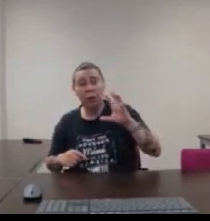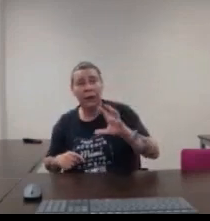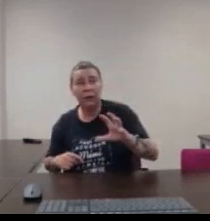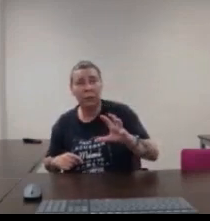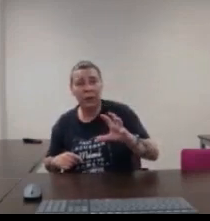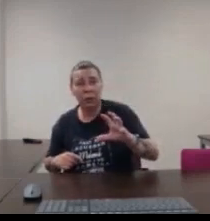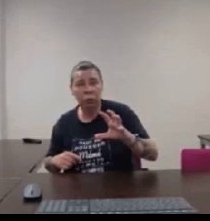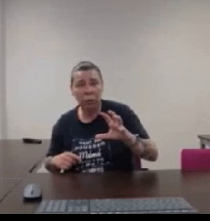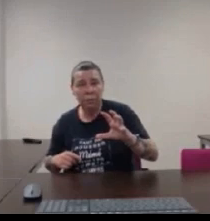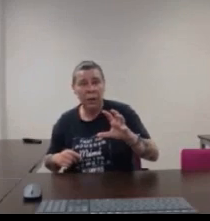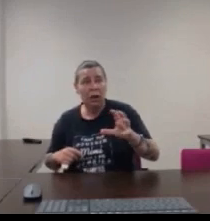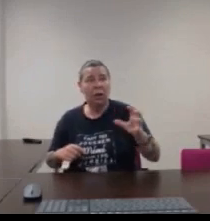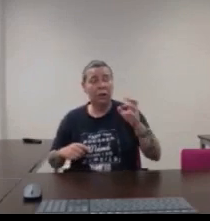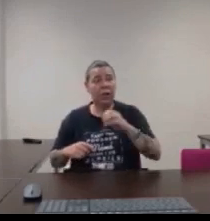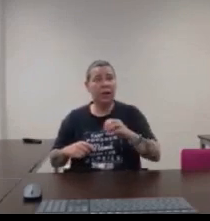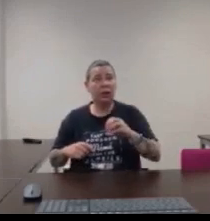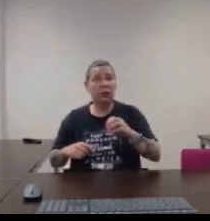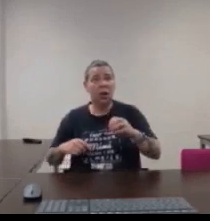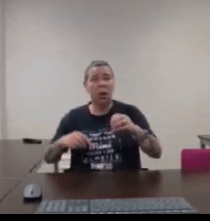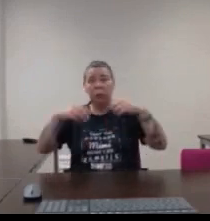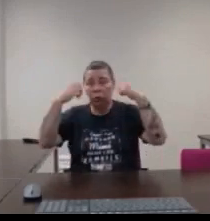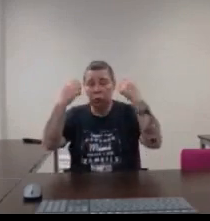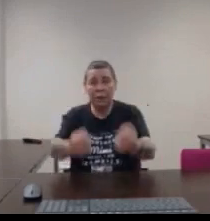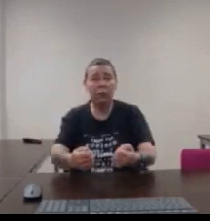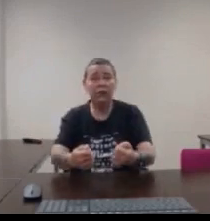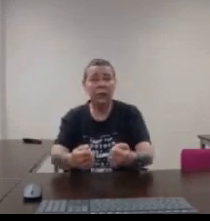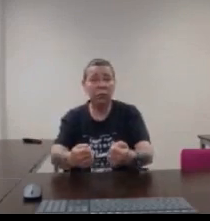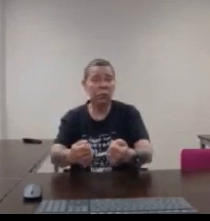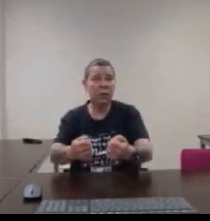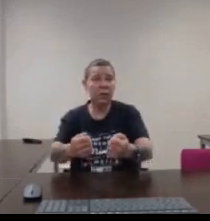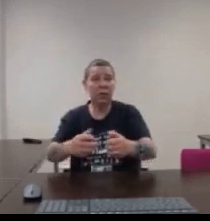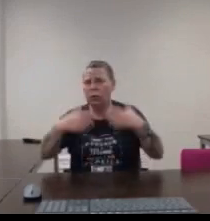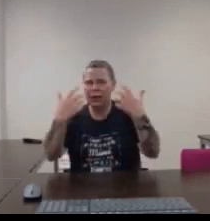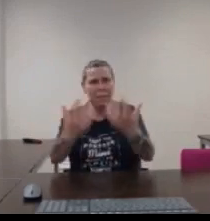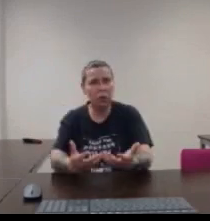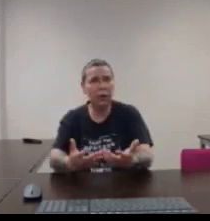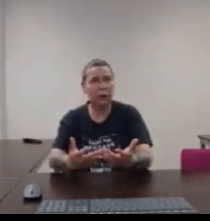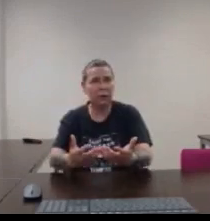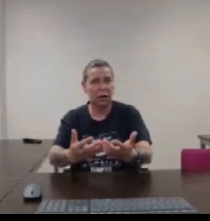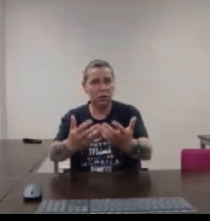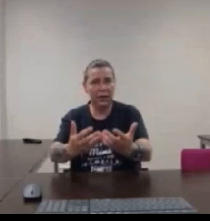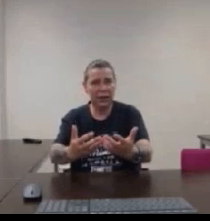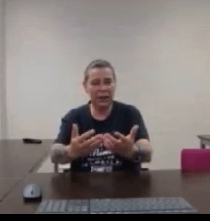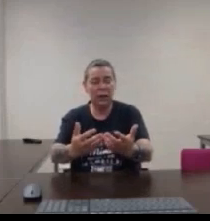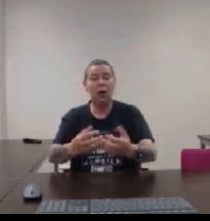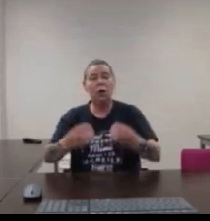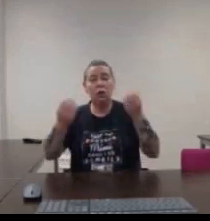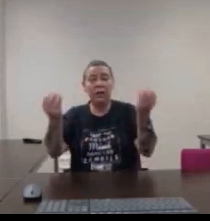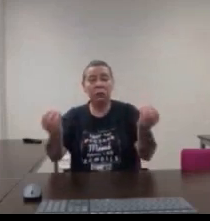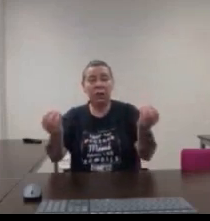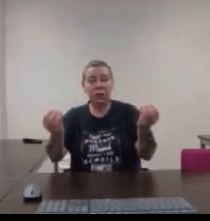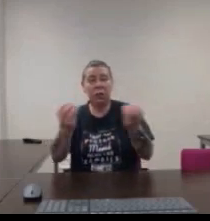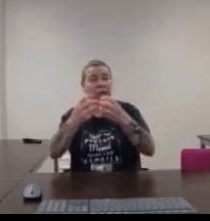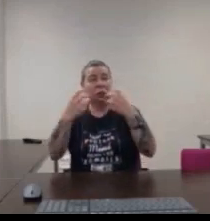par rapport aux facteurs psychosociaux. C'est-à-dire que sur une même sollicitation biomécanique ou des mêmes contraintes biomécaniques,